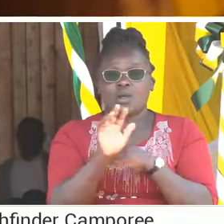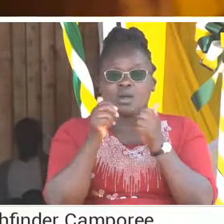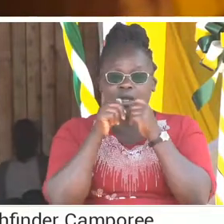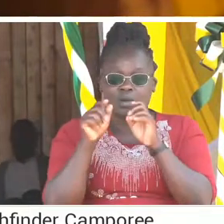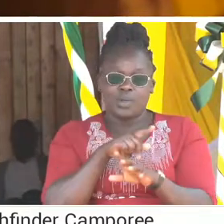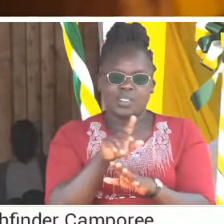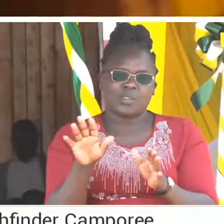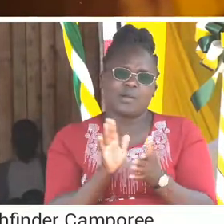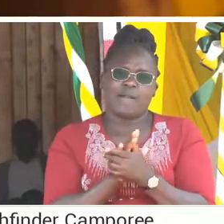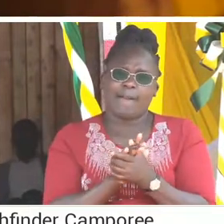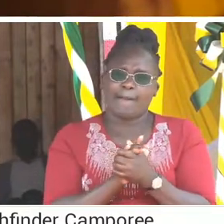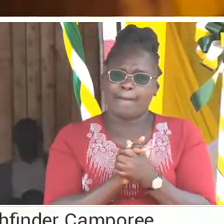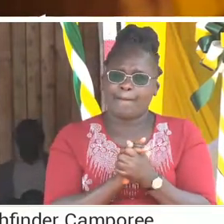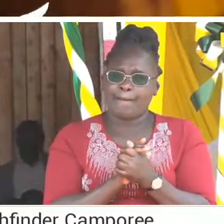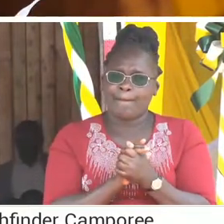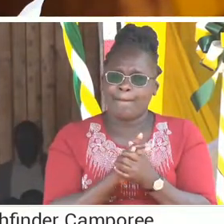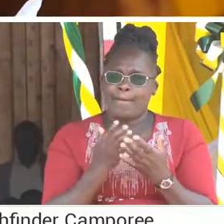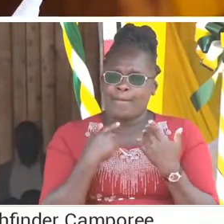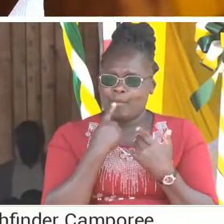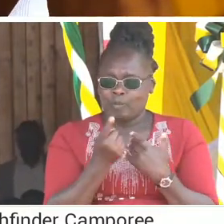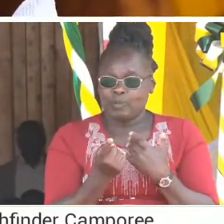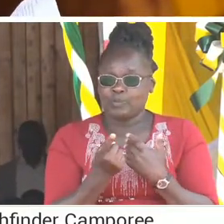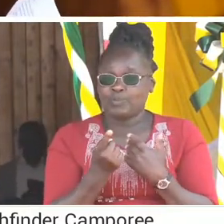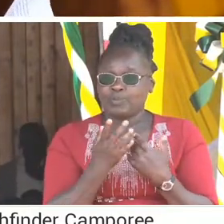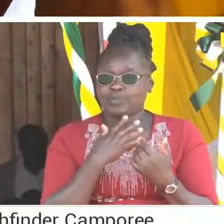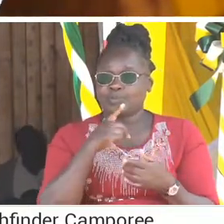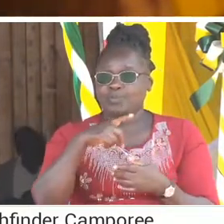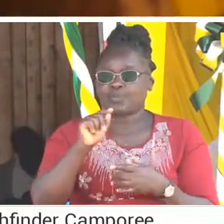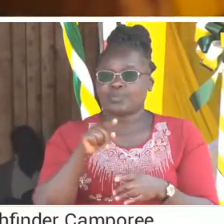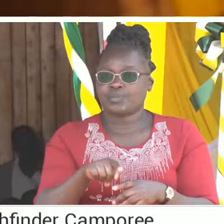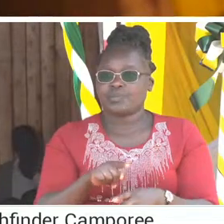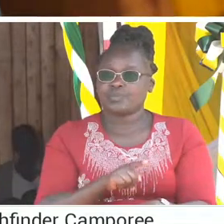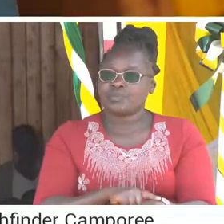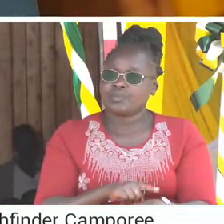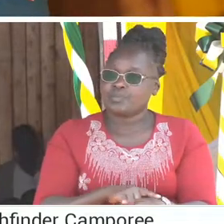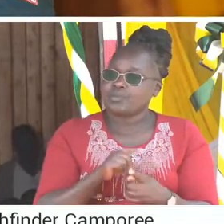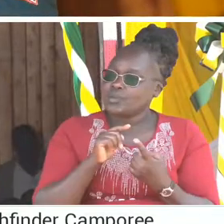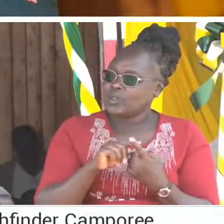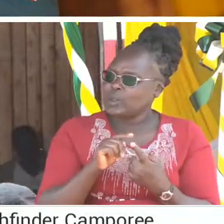Now, ningependa kuchukua nafasi hii, niweze kukaribisha